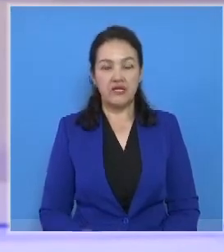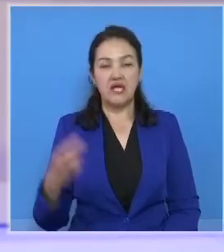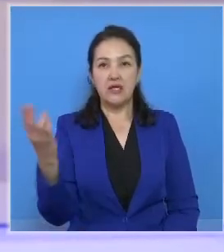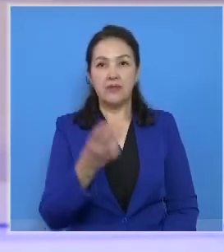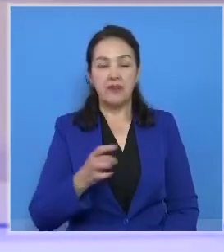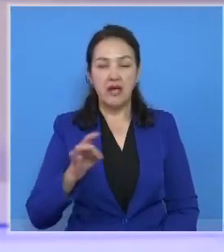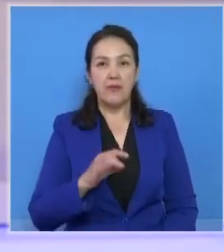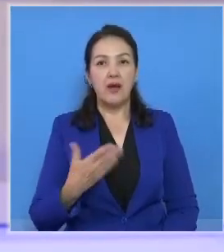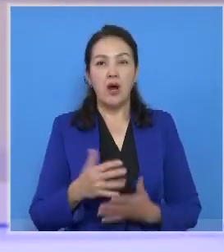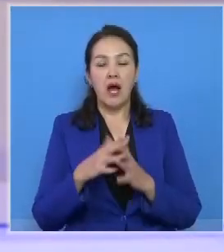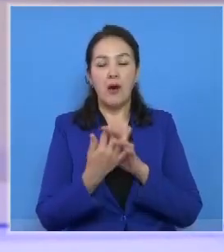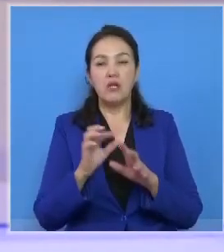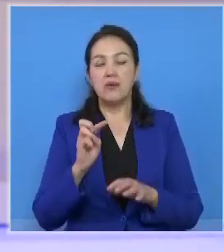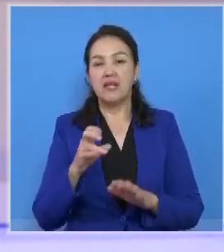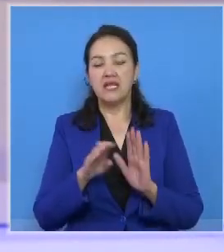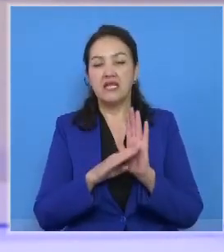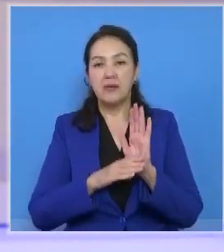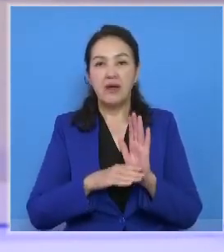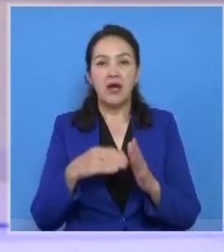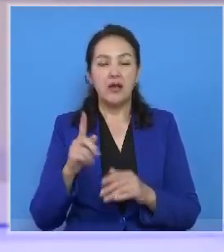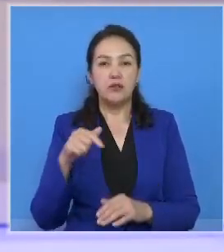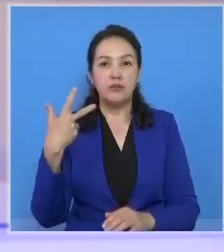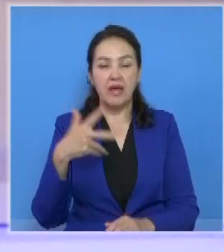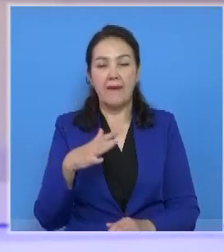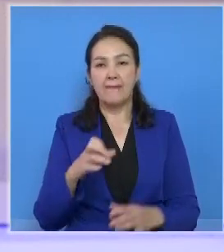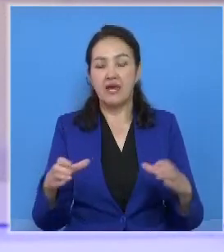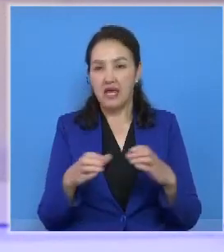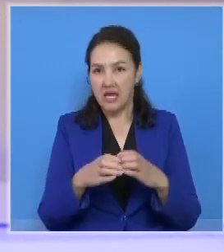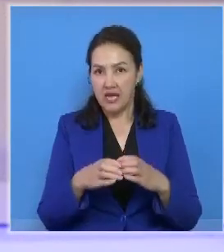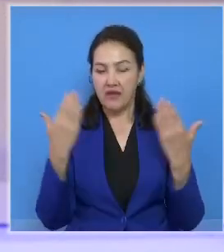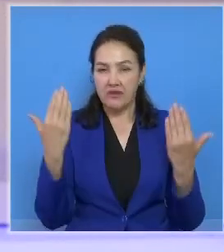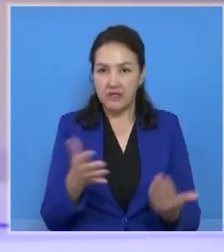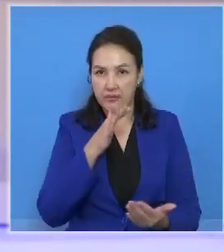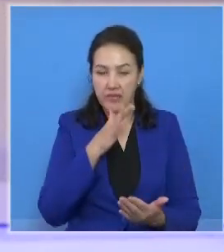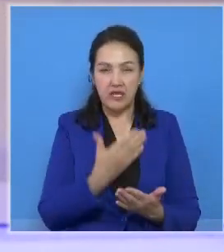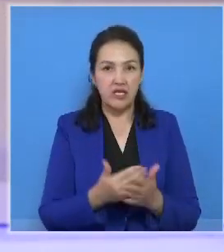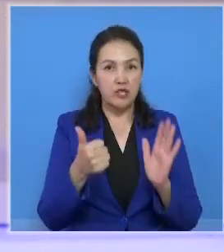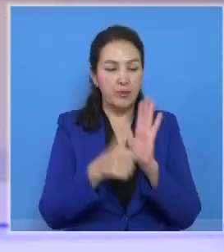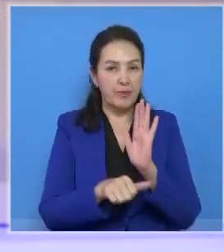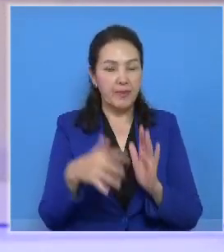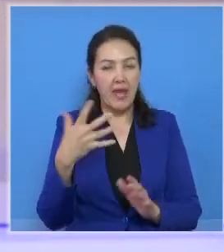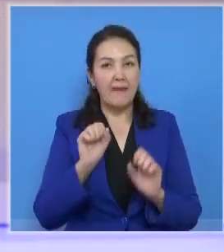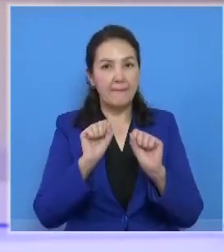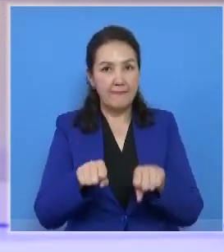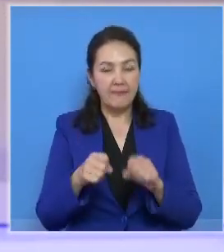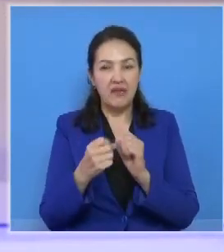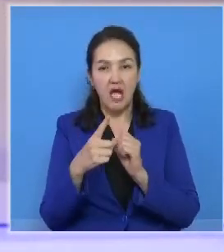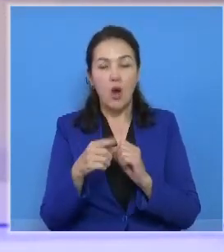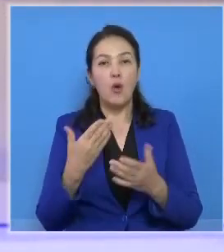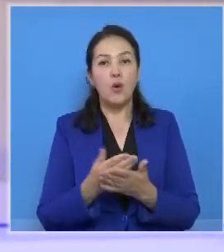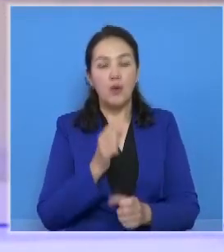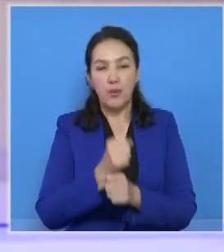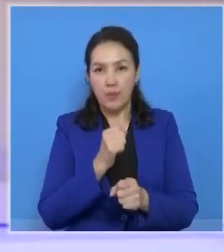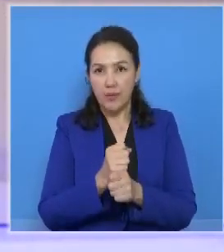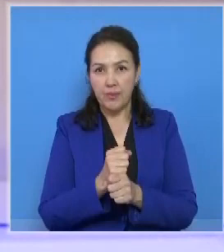В Шалкарском районе в рамках аула Манаде представлено 130 проектов. В настоящее время из них 65 одобрены, 11 уже